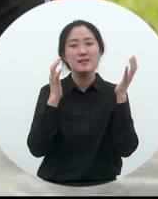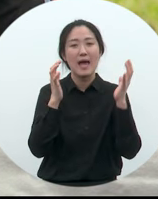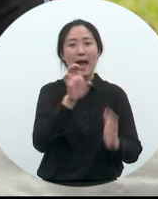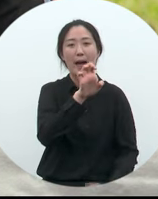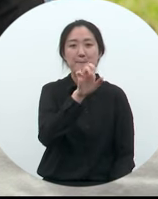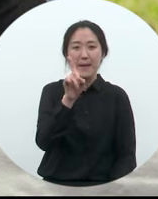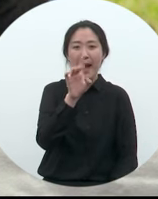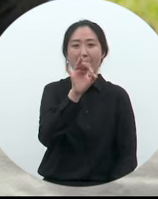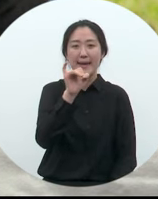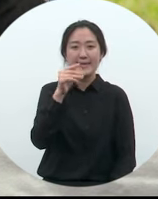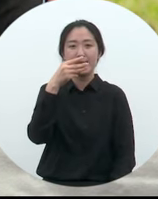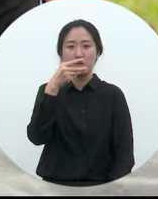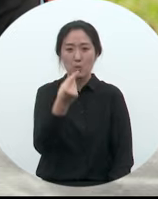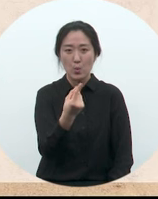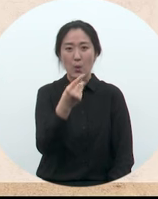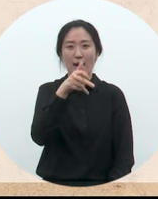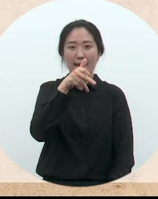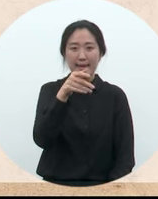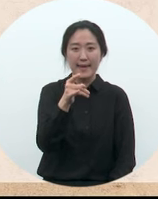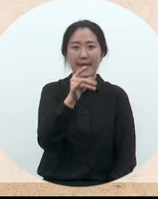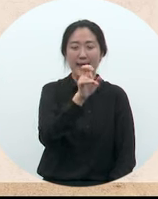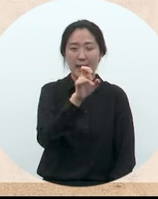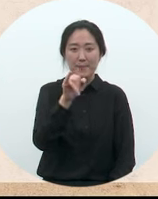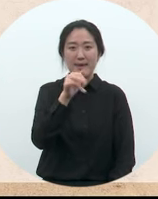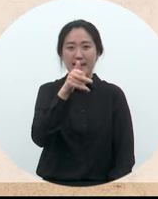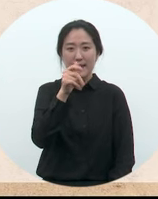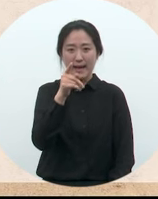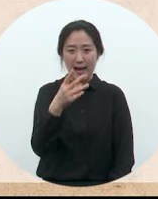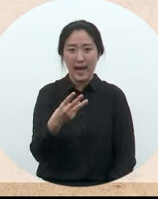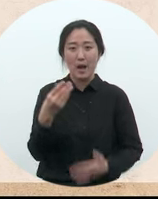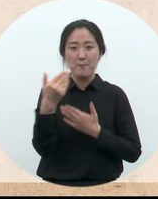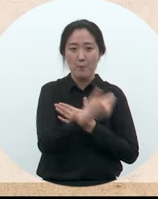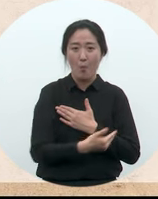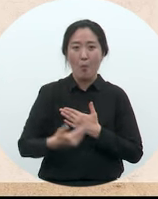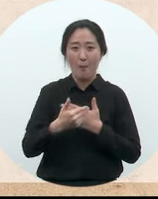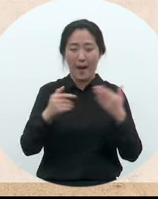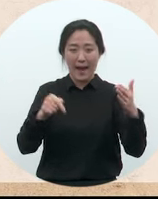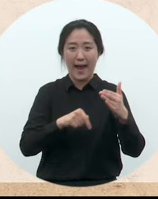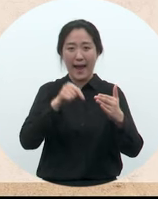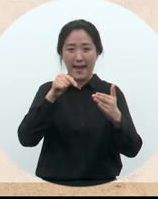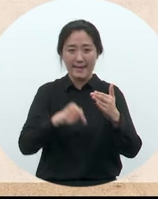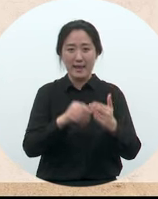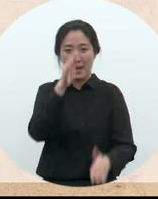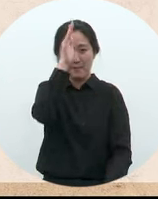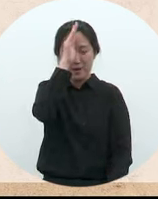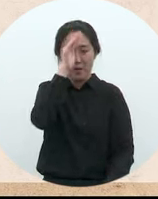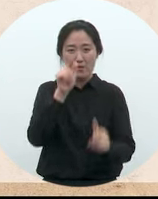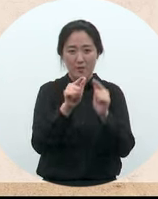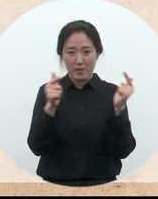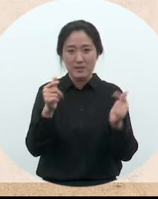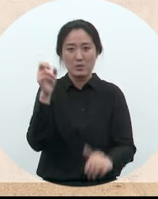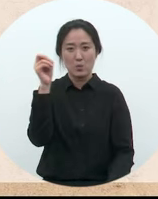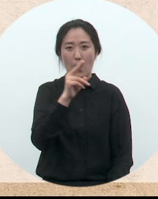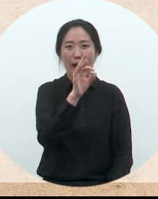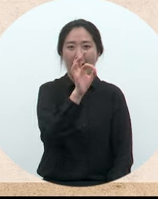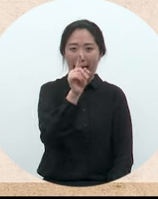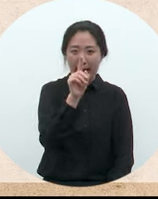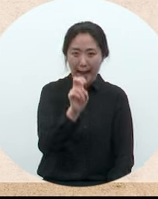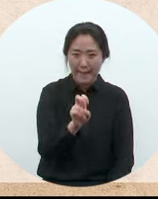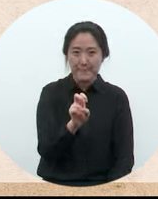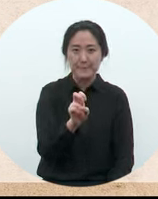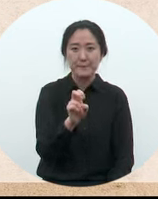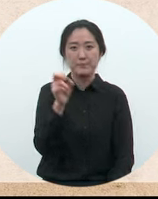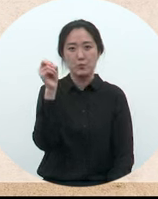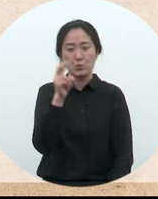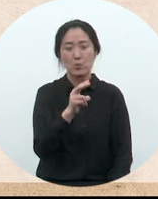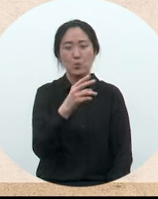식물성 색소인 파이토케미칼 같은 경우에는 우리 몸속에 여러 가지 질병을 일으키고 또 암을